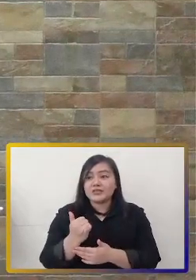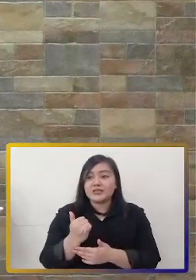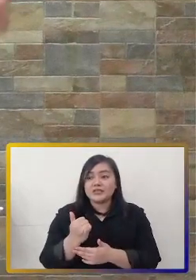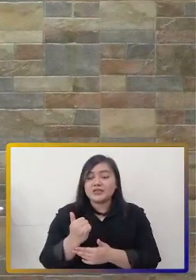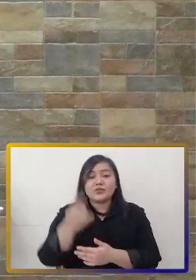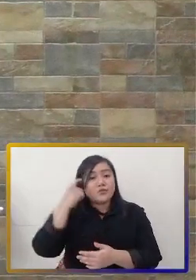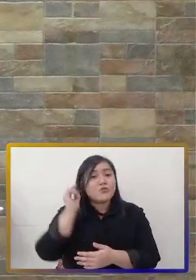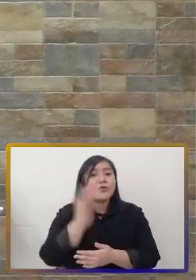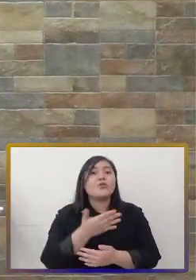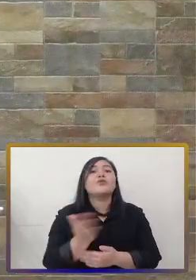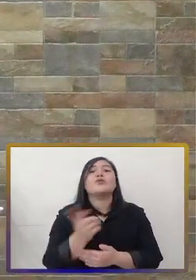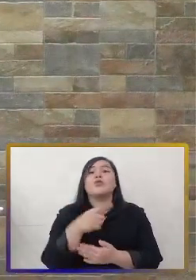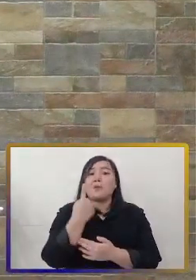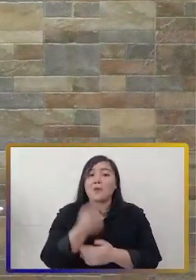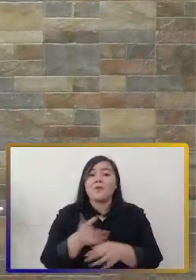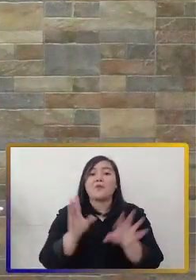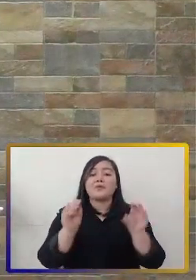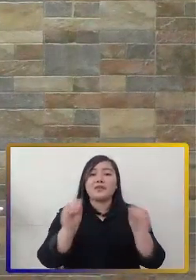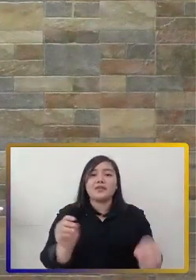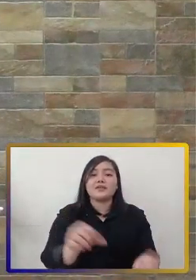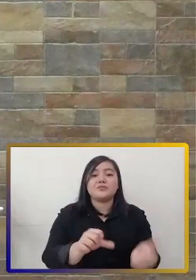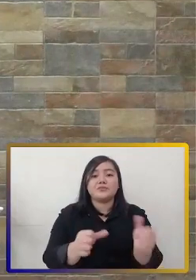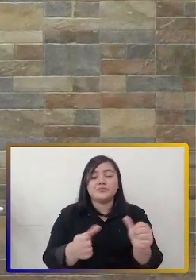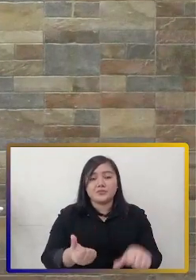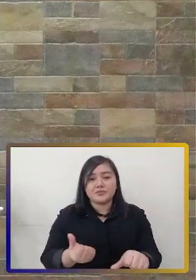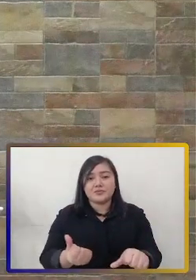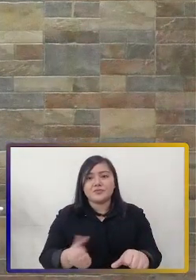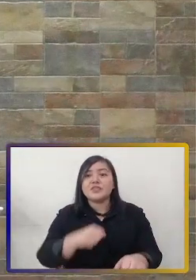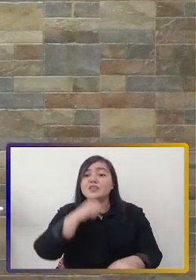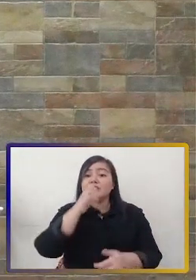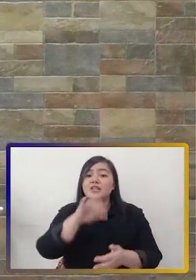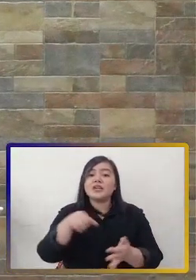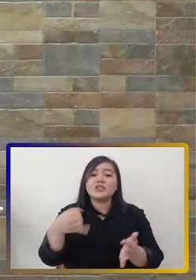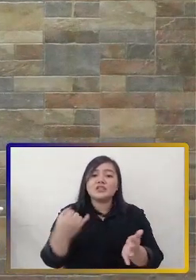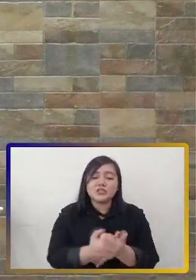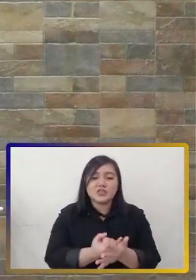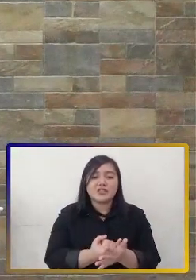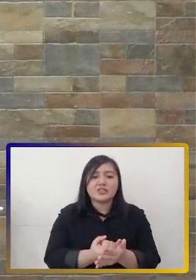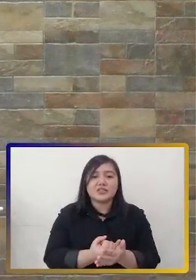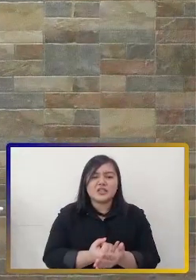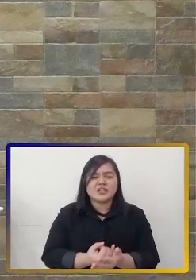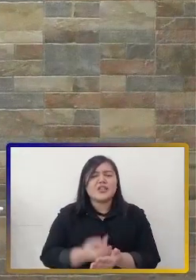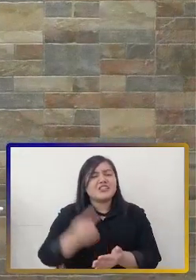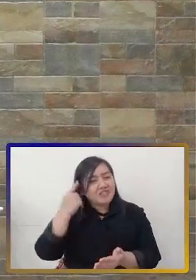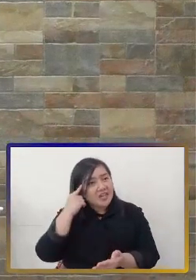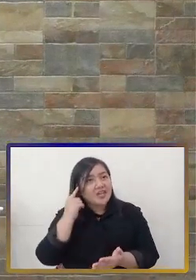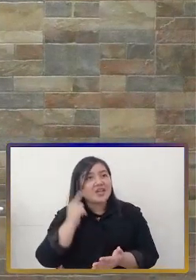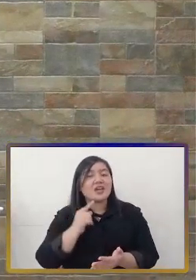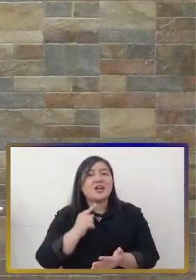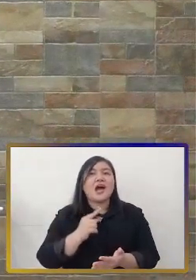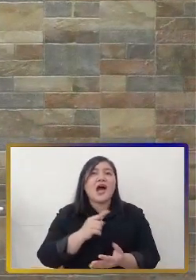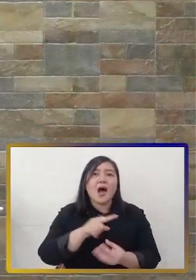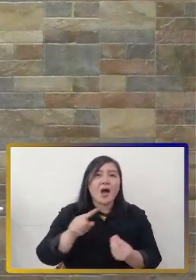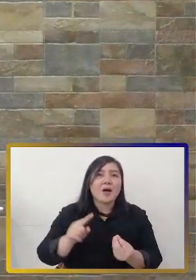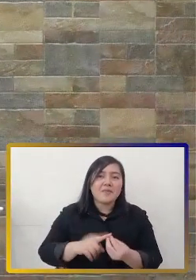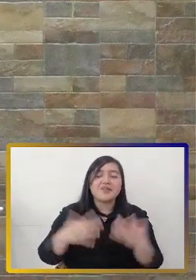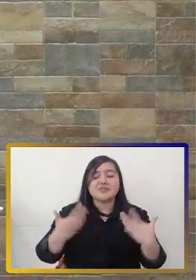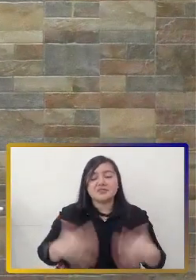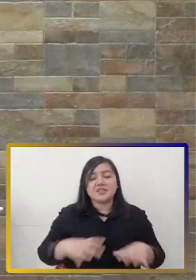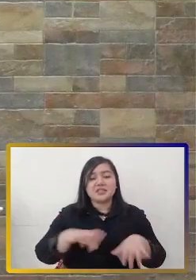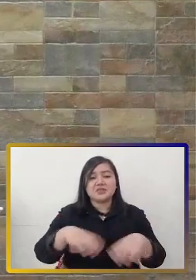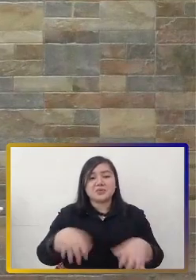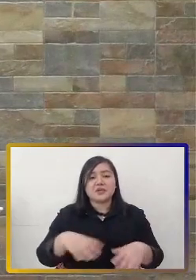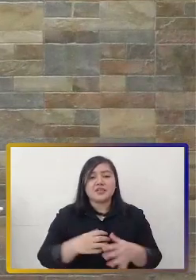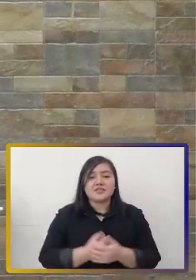baptism. Huwag tayong basta-bastang mag-deal dito na para tayo nagdi-deal for the sake of accomplishment, mga kapatid. No, hindi